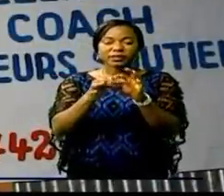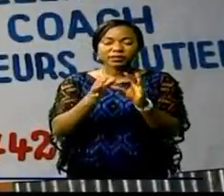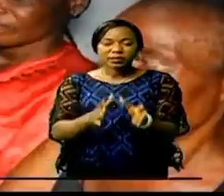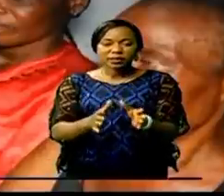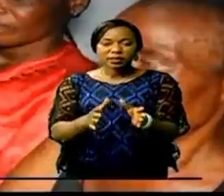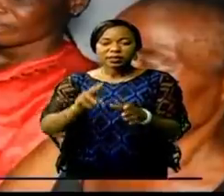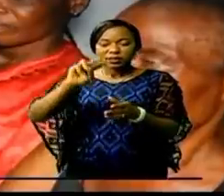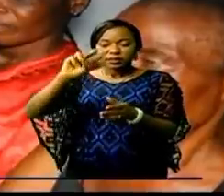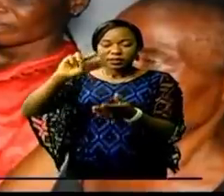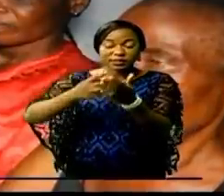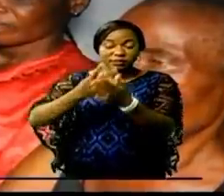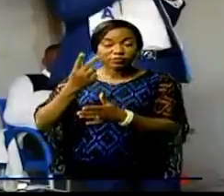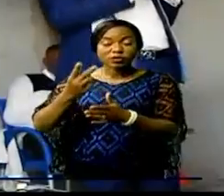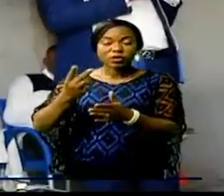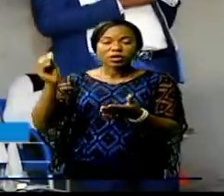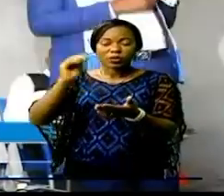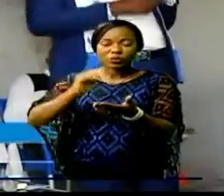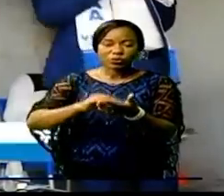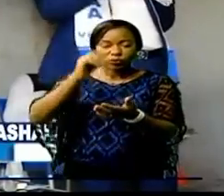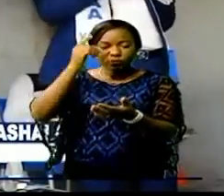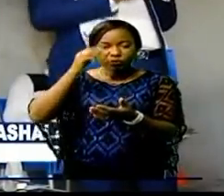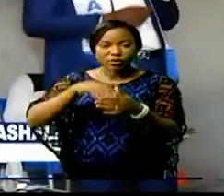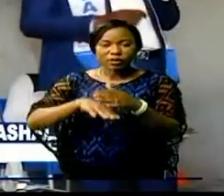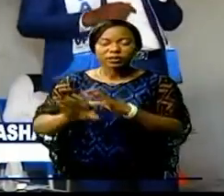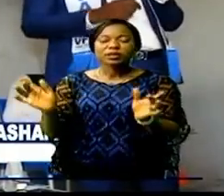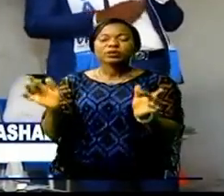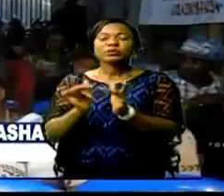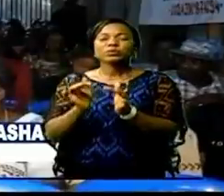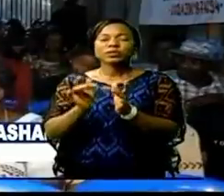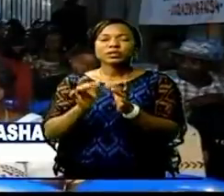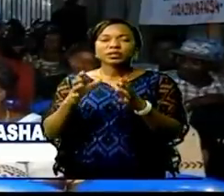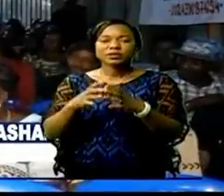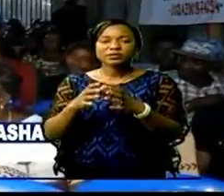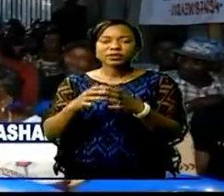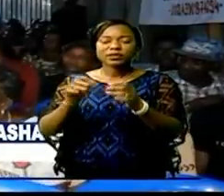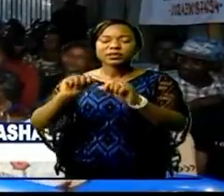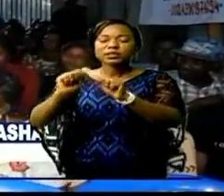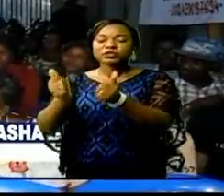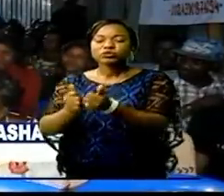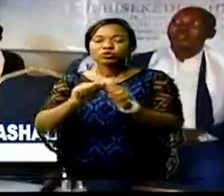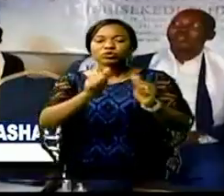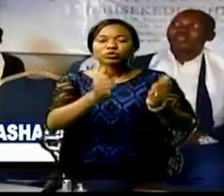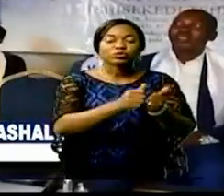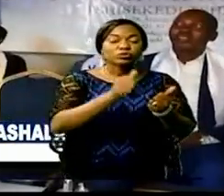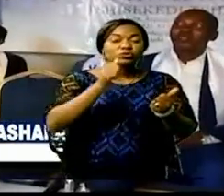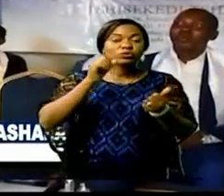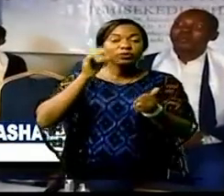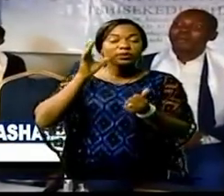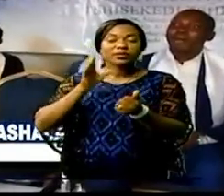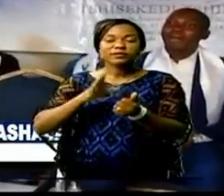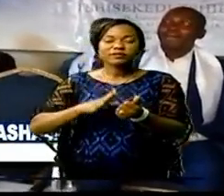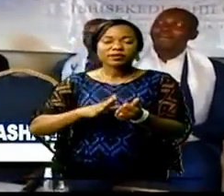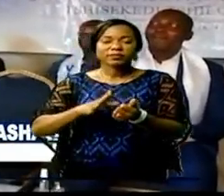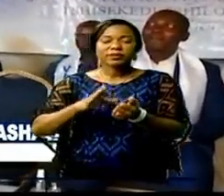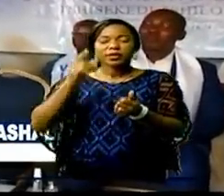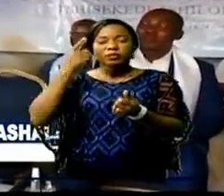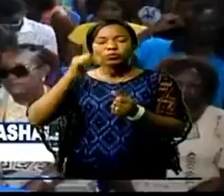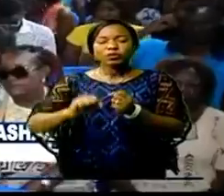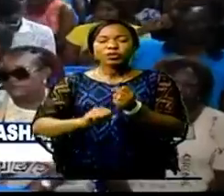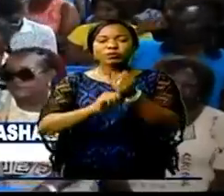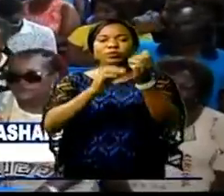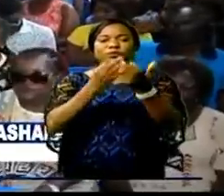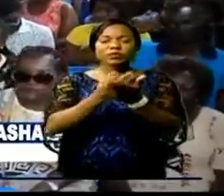la deuxième phase va consister à entrer en contact avec les associations des femmes pour un appui financier à travers